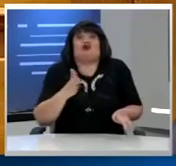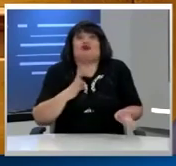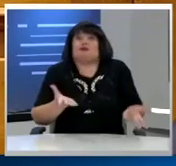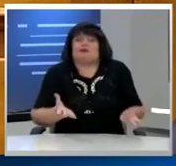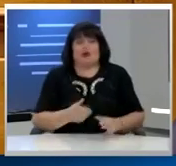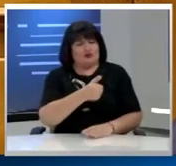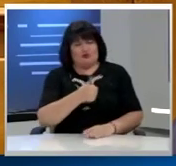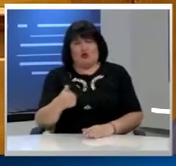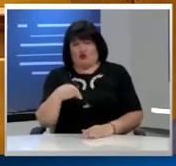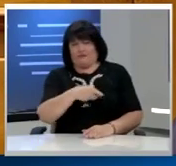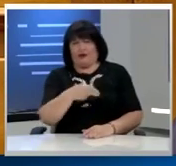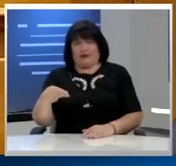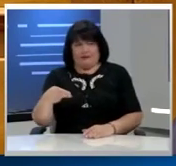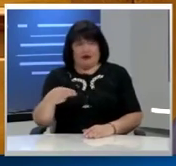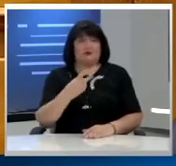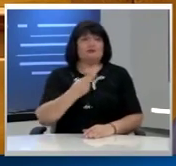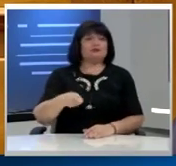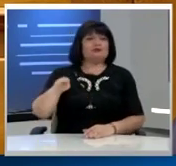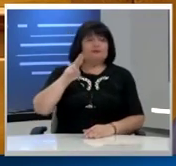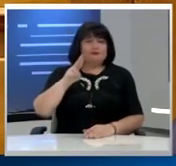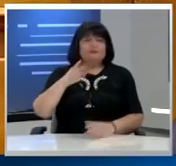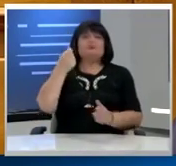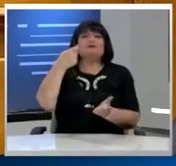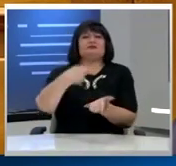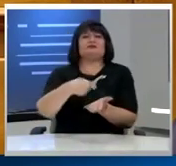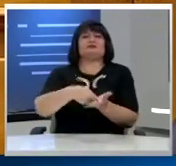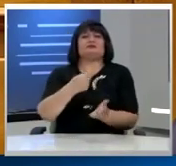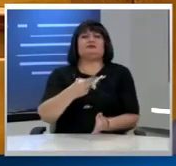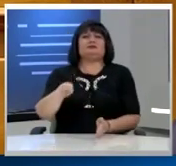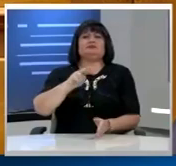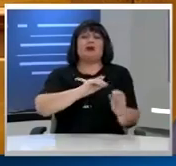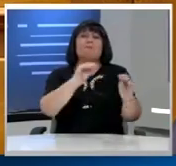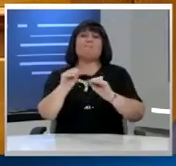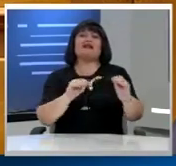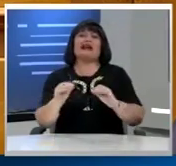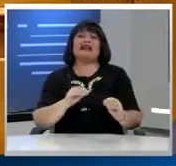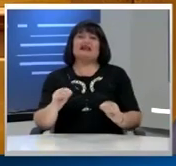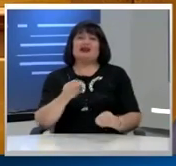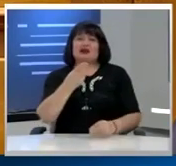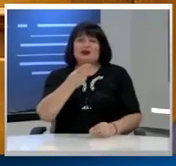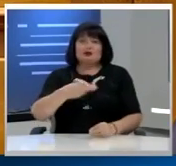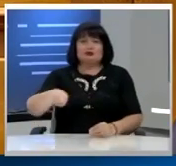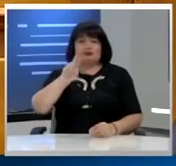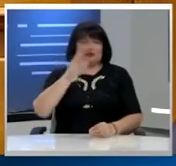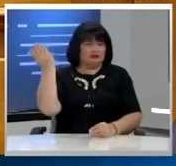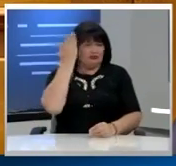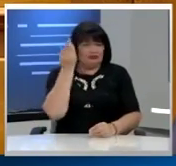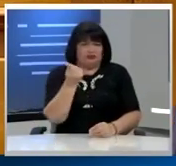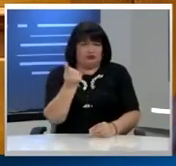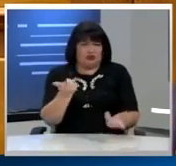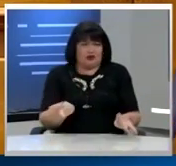ζήτημα. Αυξάνεται τις αποδοχές των μετακλητών και εκτοξεύεται το δημοσιονομικό